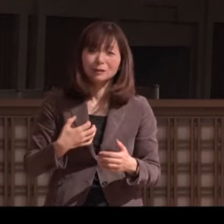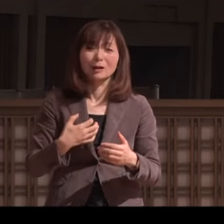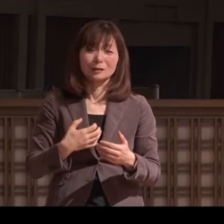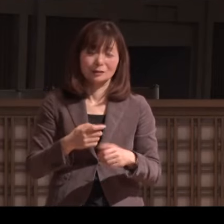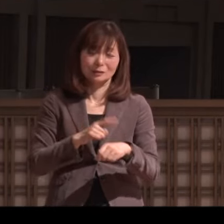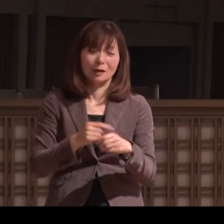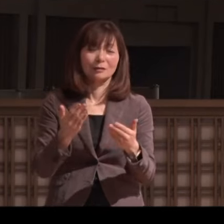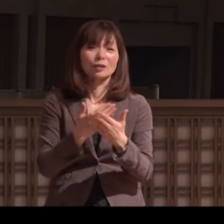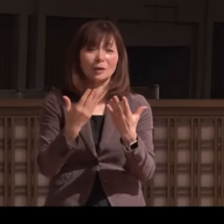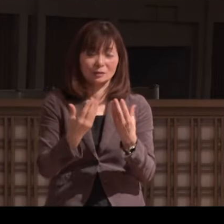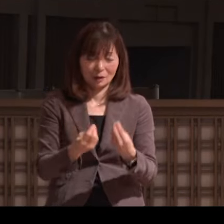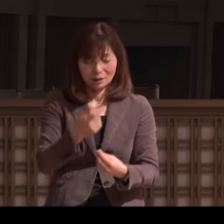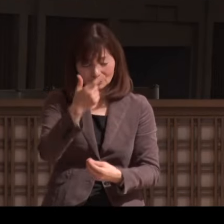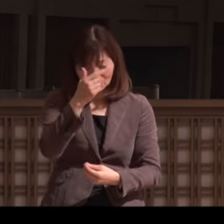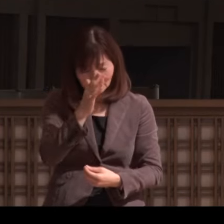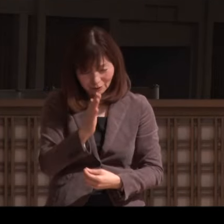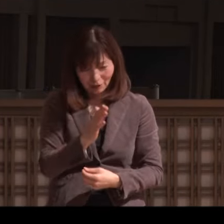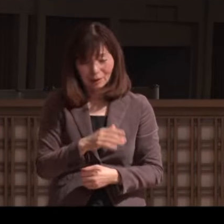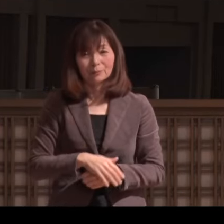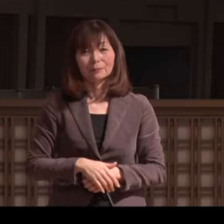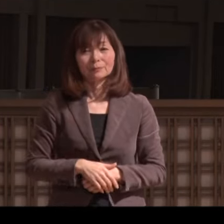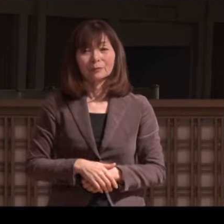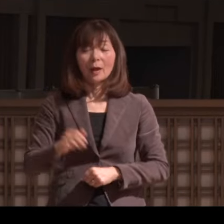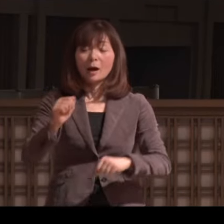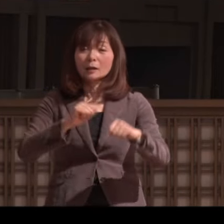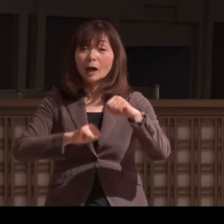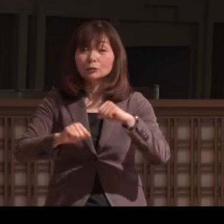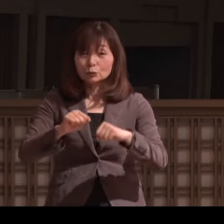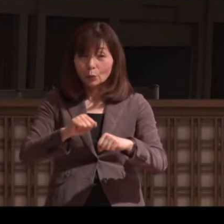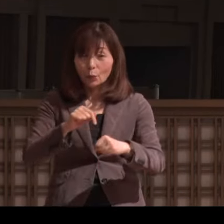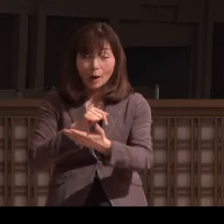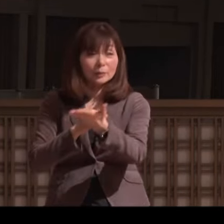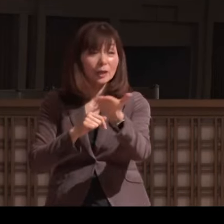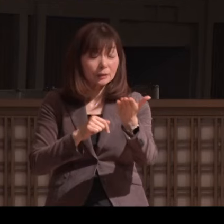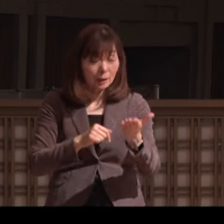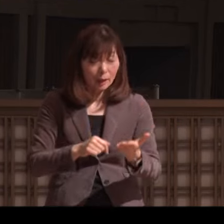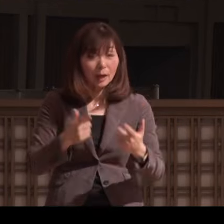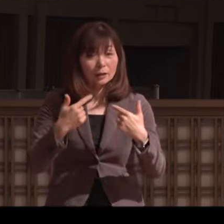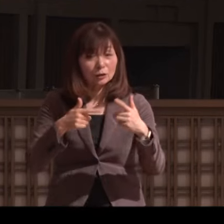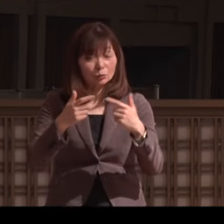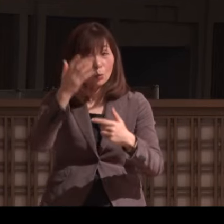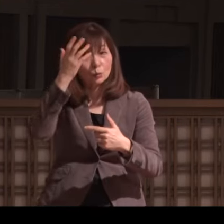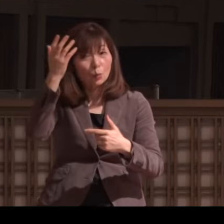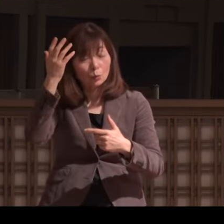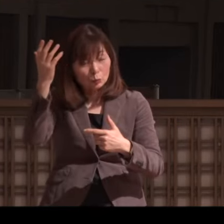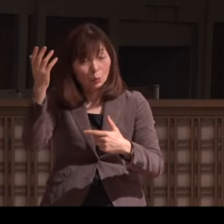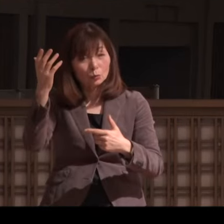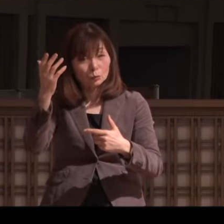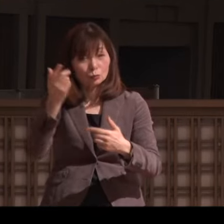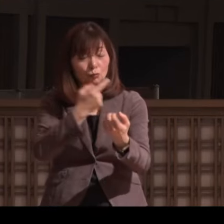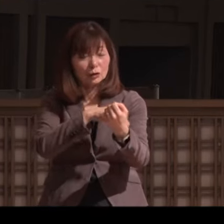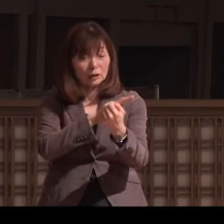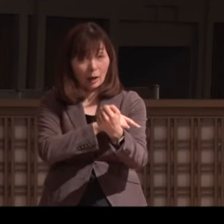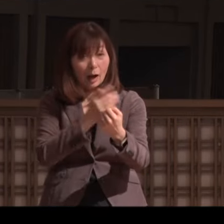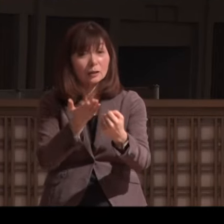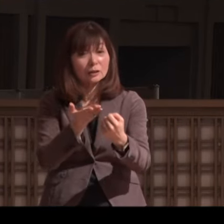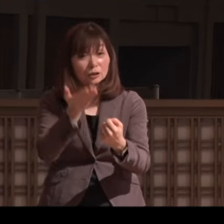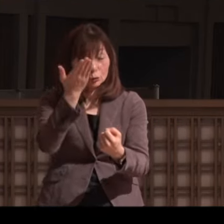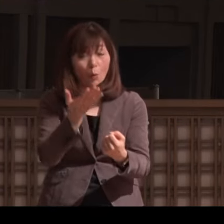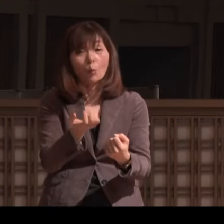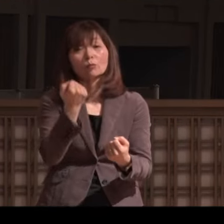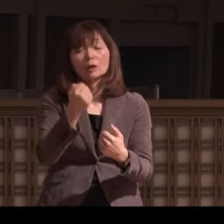ませんえ活動というものは皆さんが日常想定している以上の力を持っていますいろんなものに